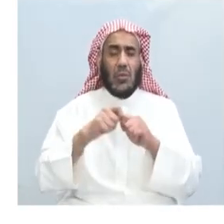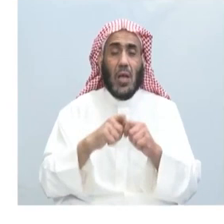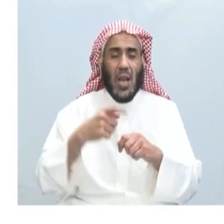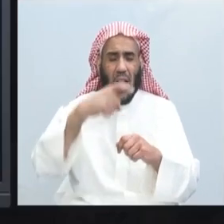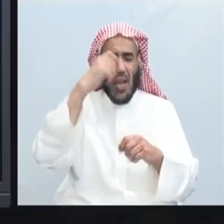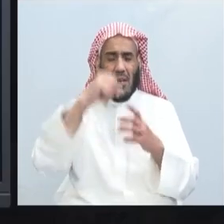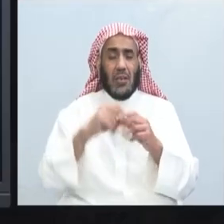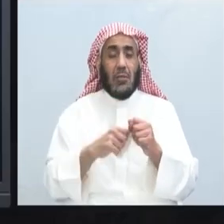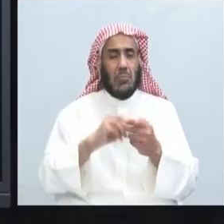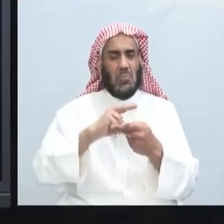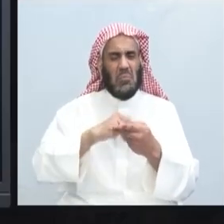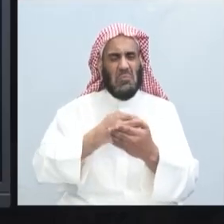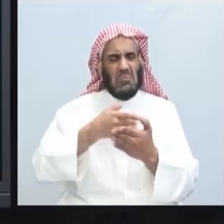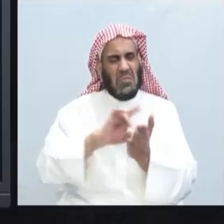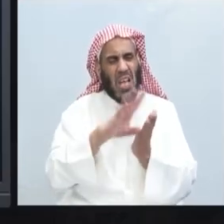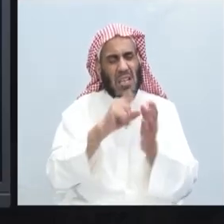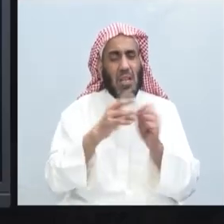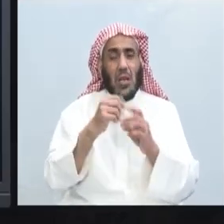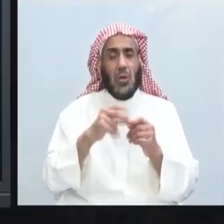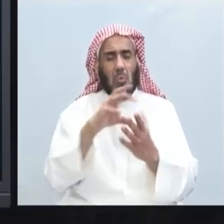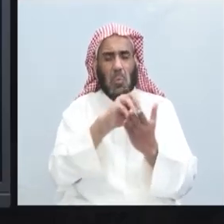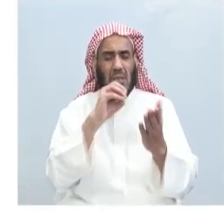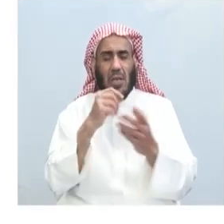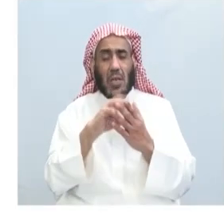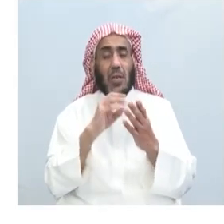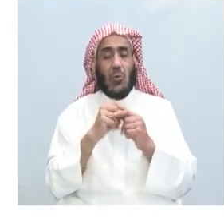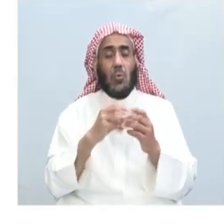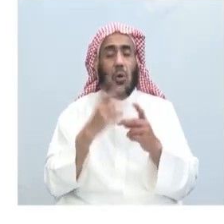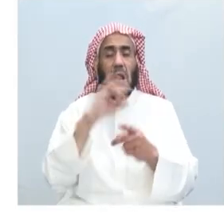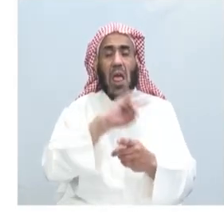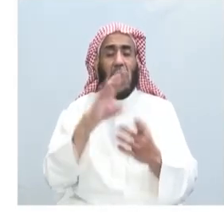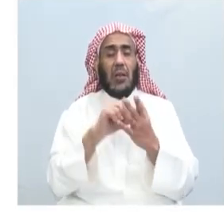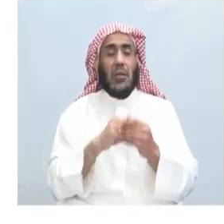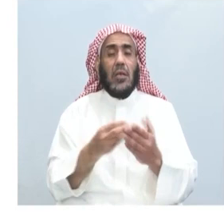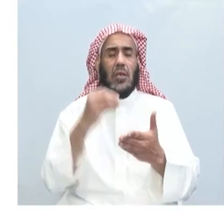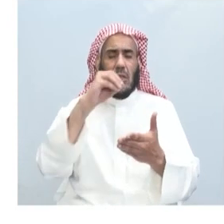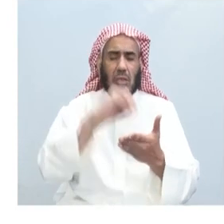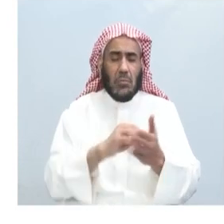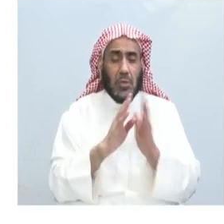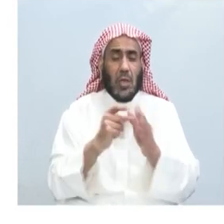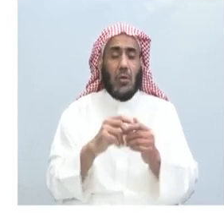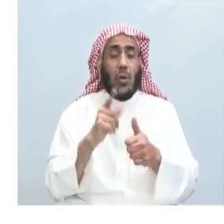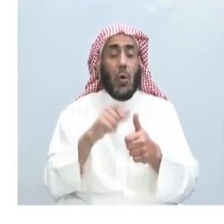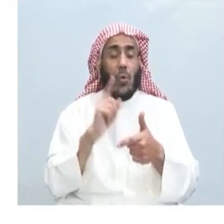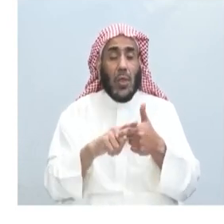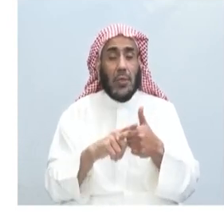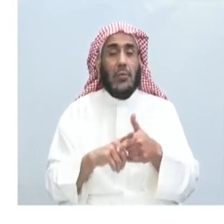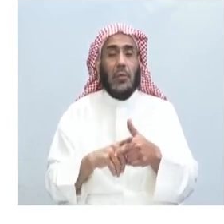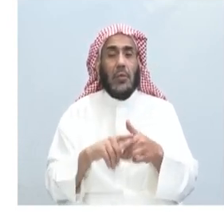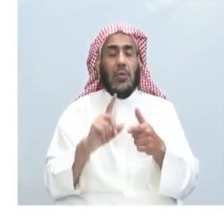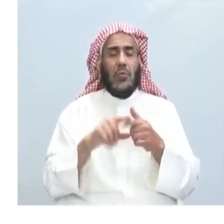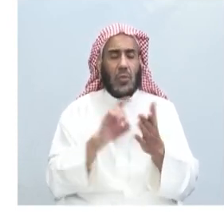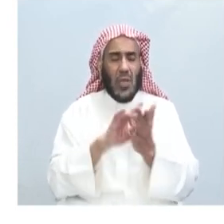الحراريه تفاعلات طارده للحراره تفاعلات ماصه للحراره وتفاعلات كذلك لا حراريه سصب تركيزنا على النوع الاول والث اني التفاعلات